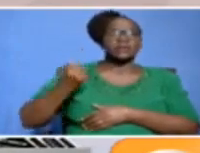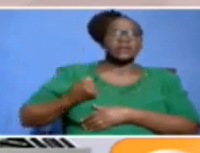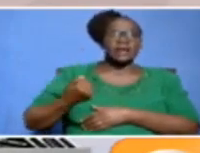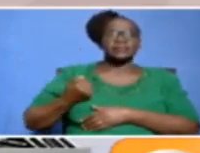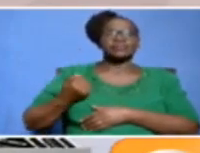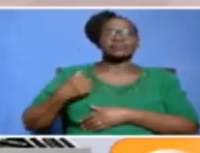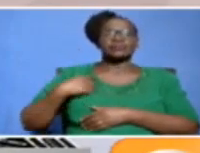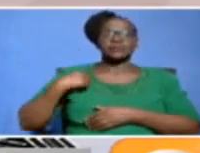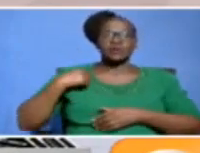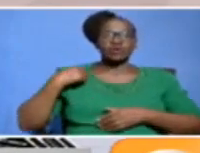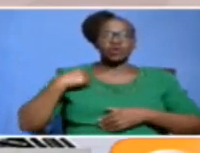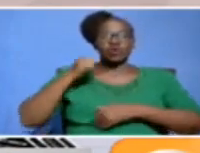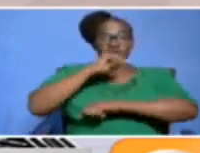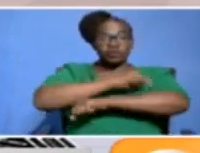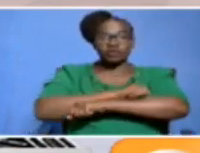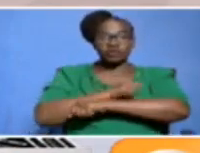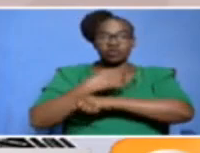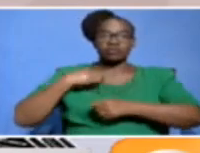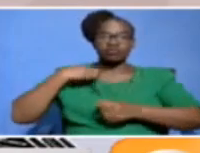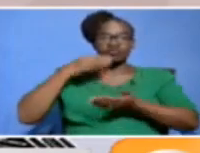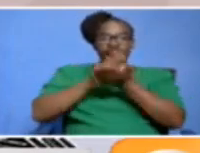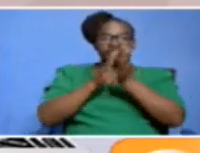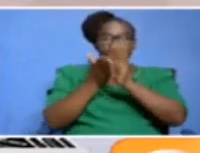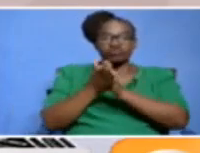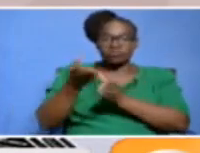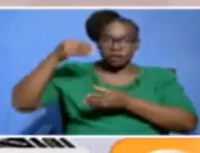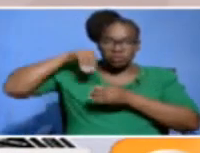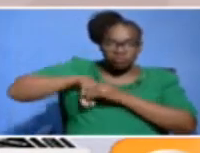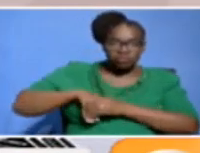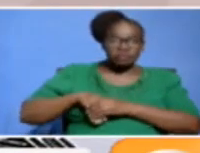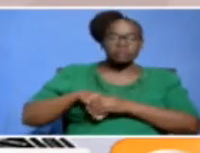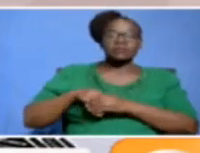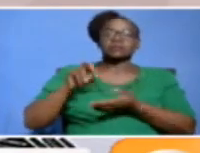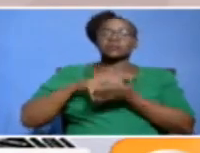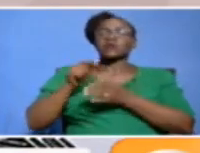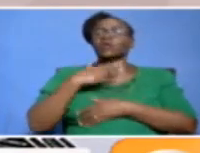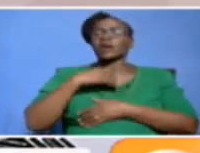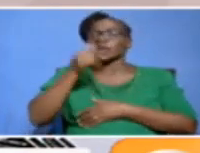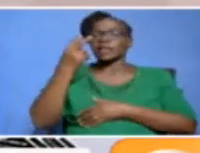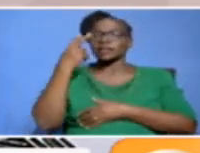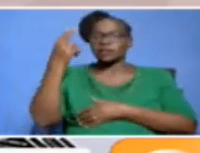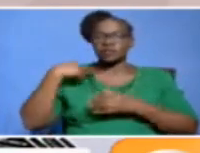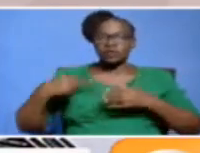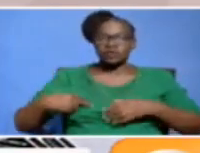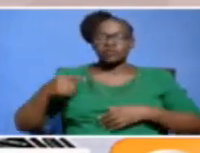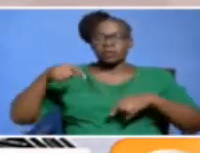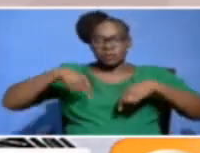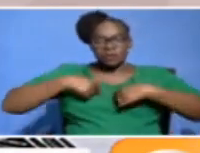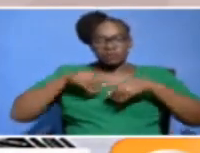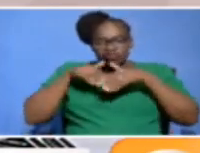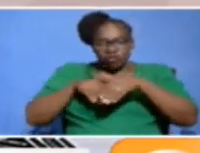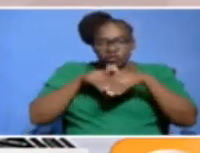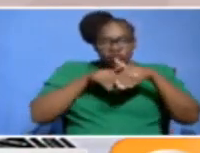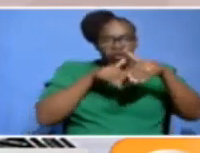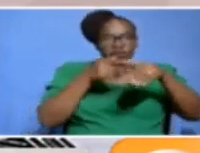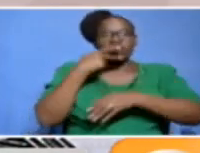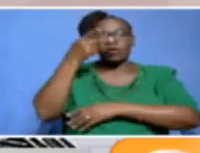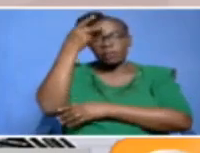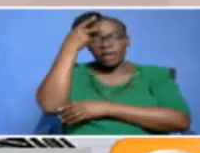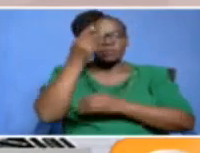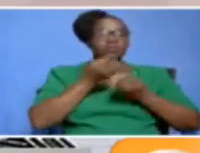handbag, anavaa nguo zingine akitoka, hataki aonekane na uniform akitembea barabarani. Mimi nitamfuata yule mzazi niende nimwambie kwamba mtoto